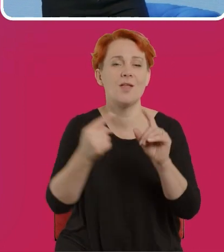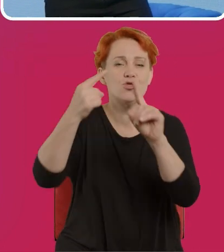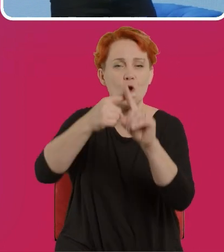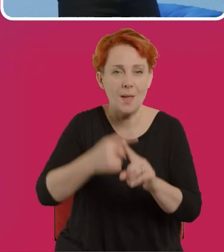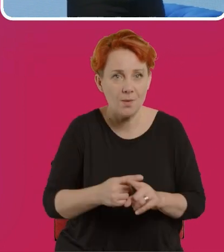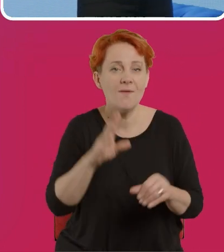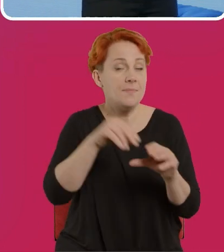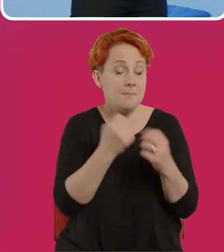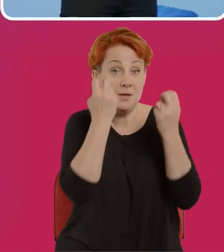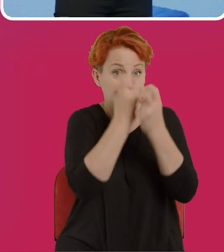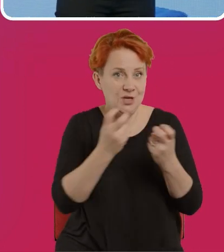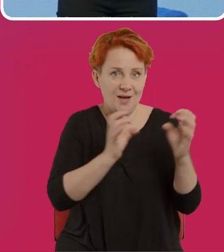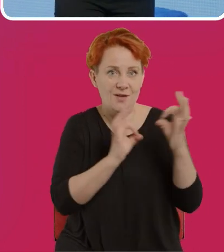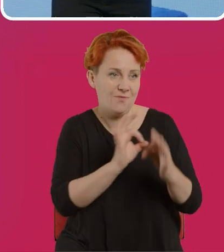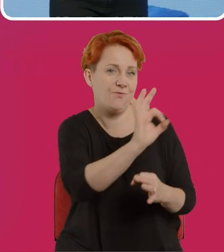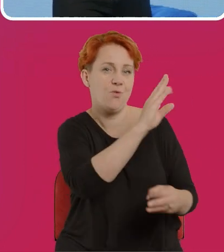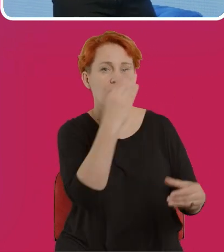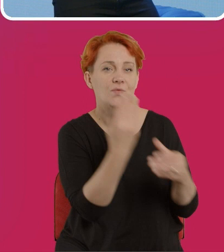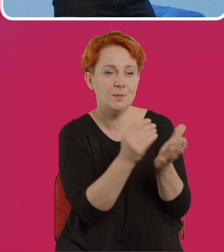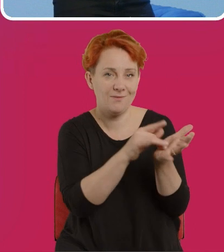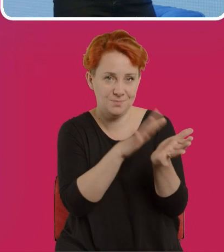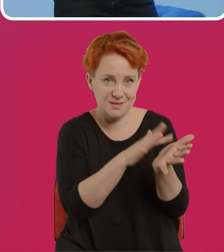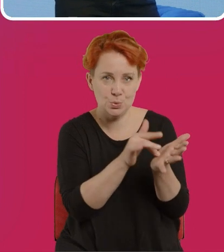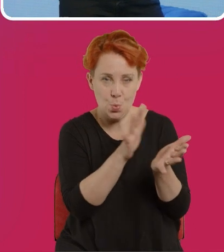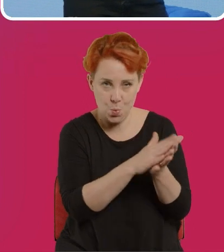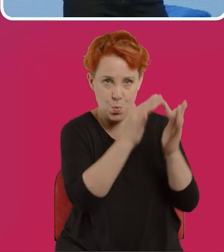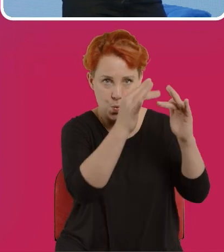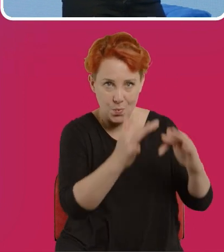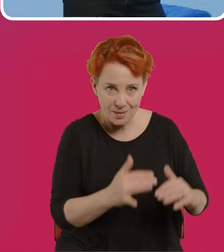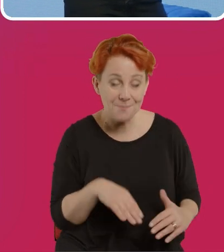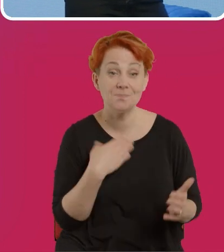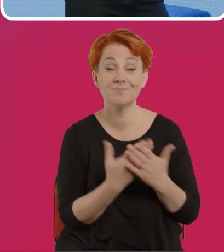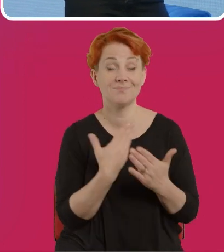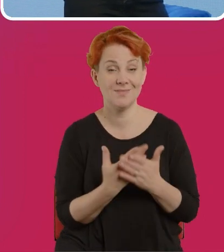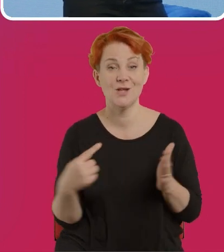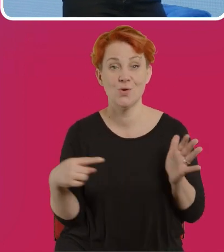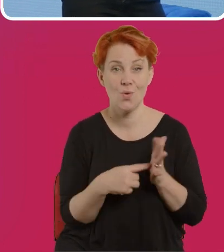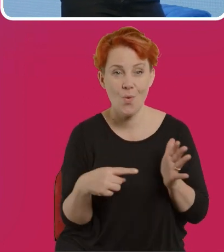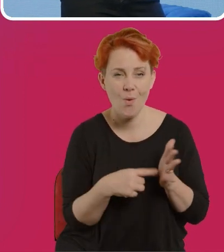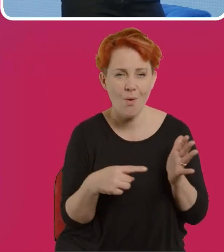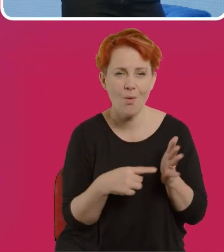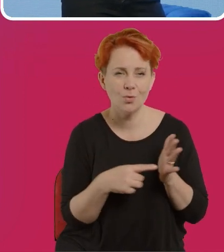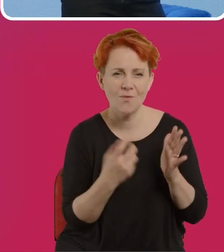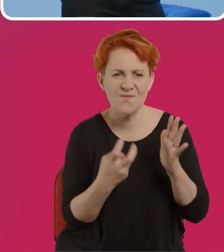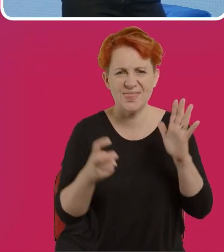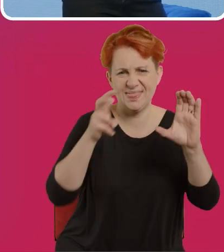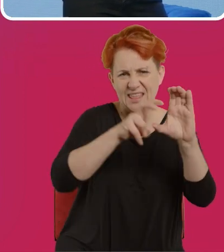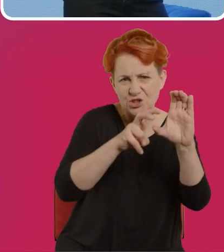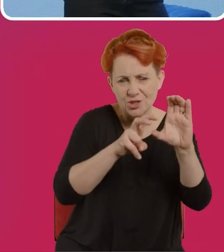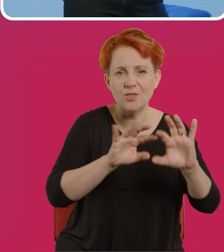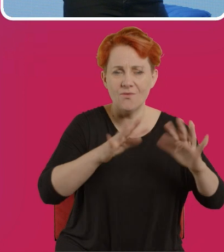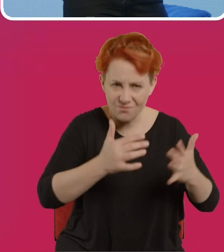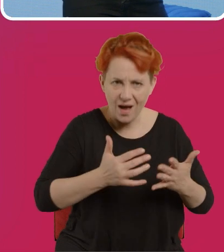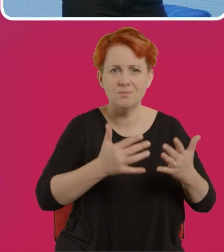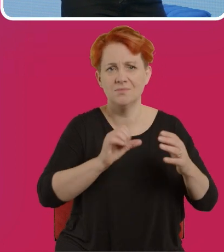które klienci, które firmy wpisują. Dlatego ten plugin pozwala nam przeanalizować fajnie dokument